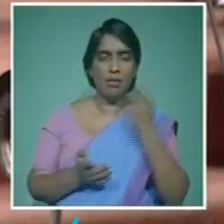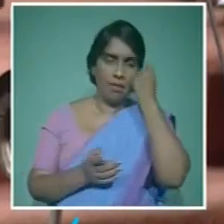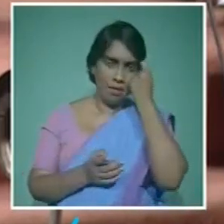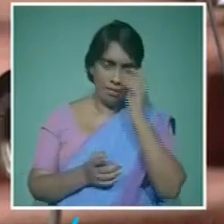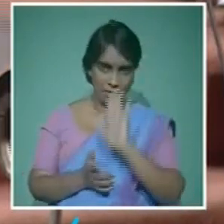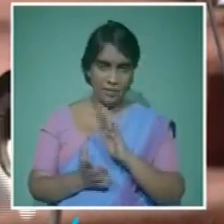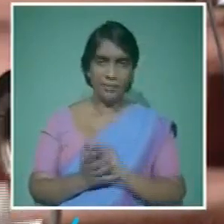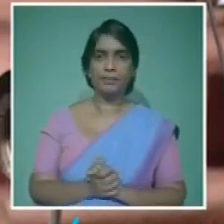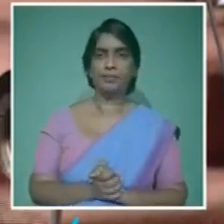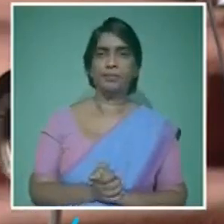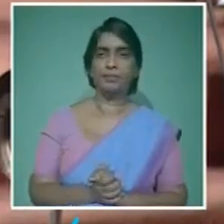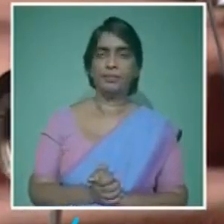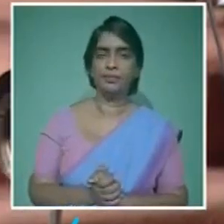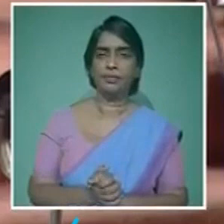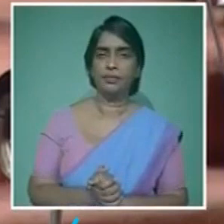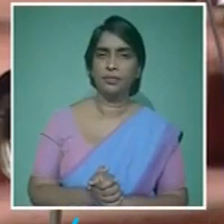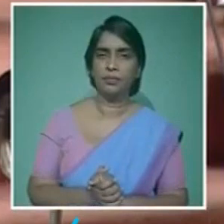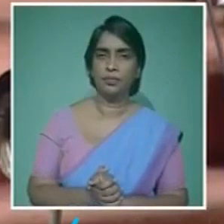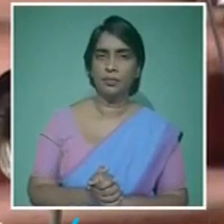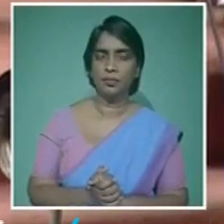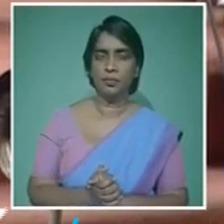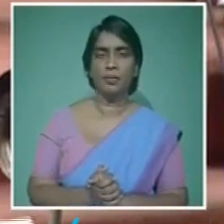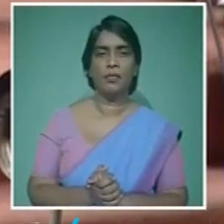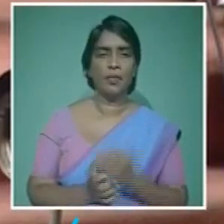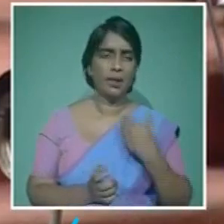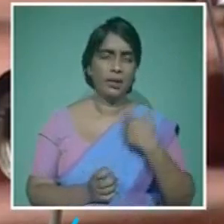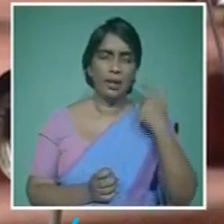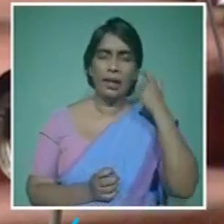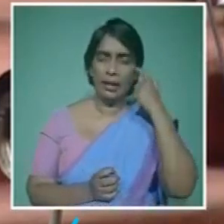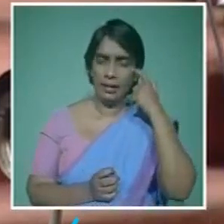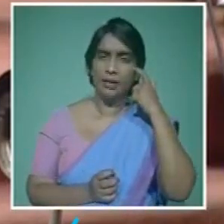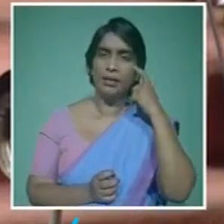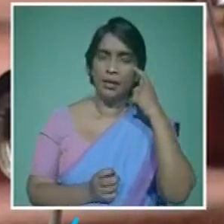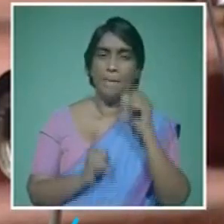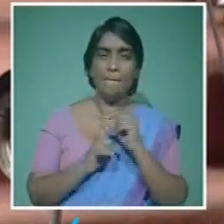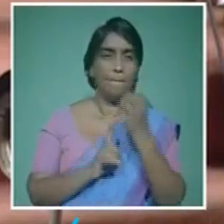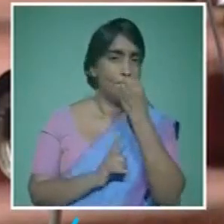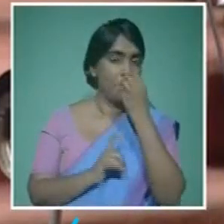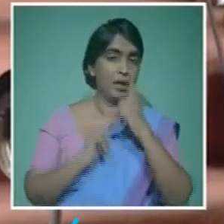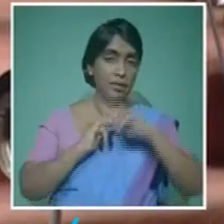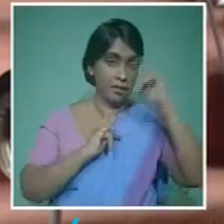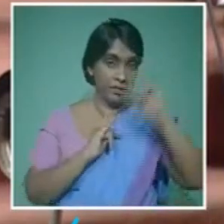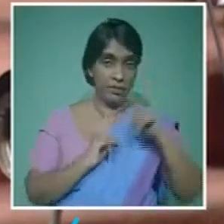சொல்லப்படுகின்றது. இது நான் நினைக்கின்றேன் பேராதனை